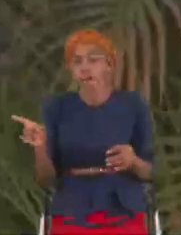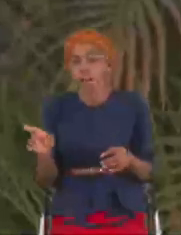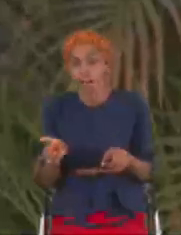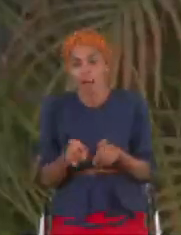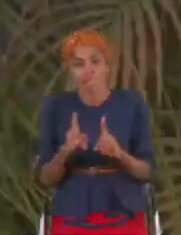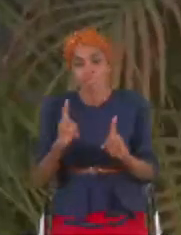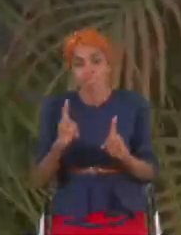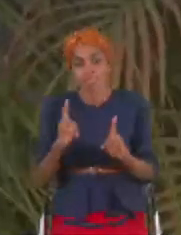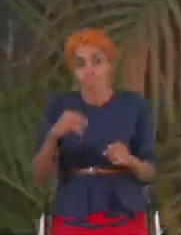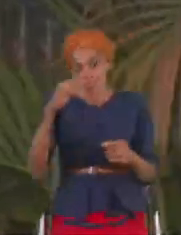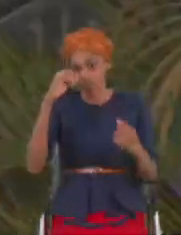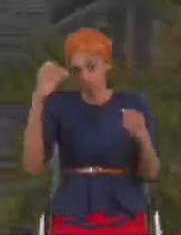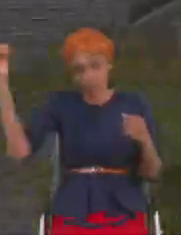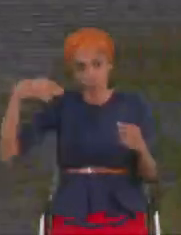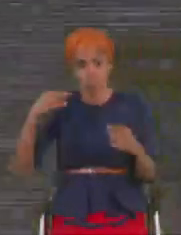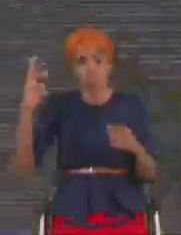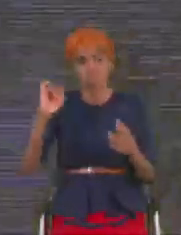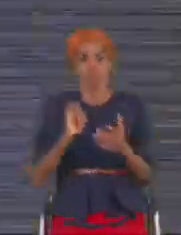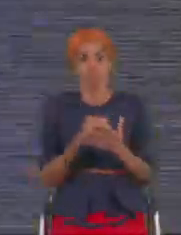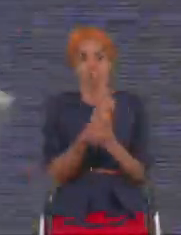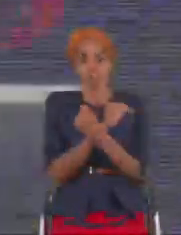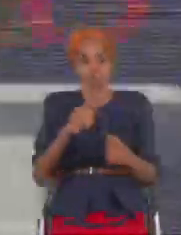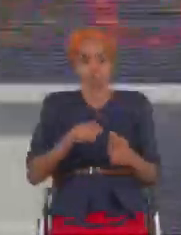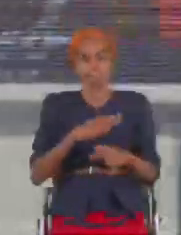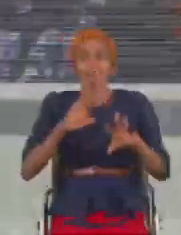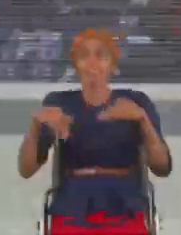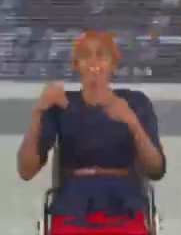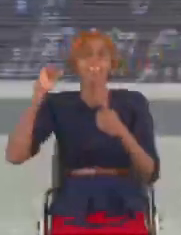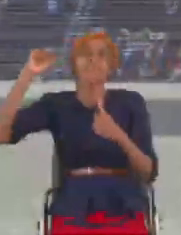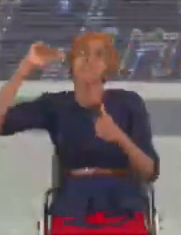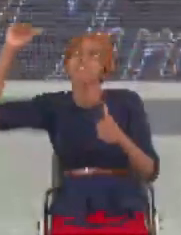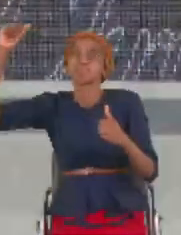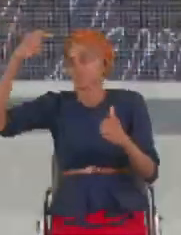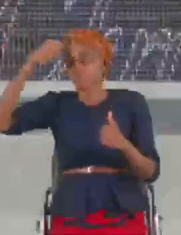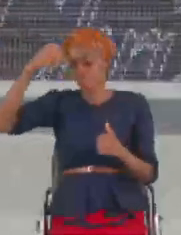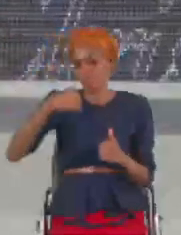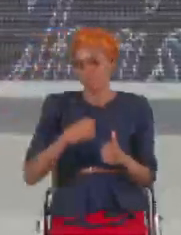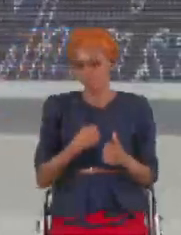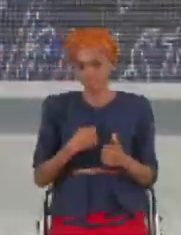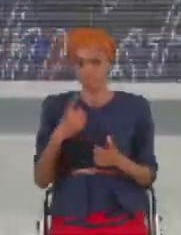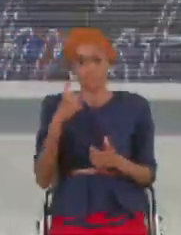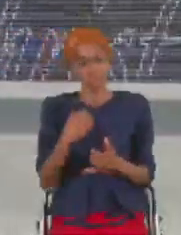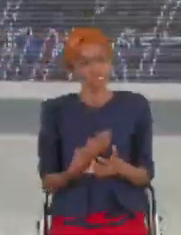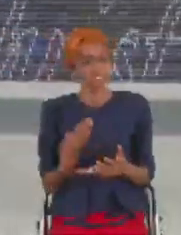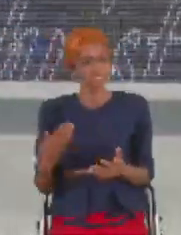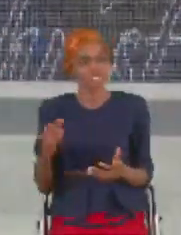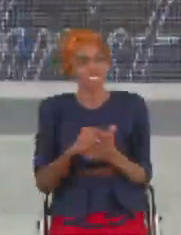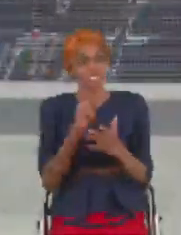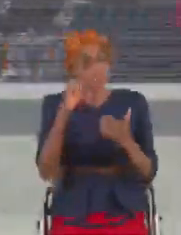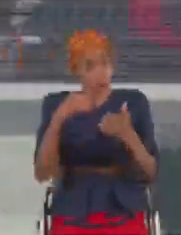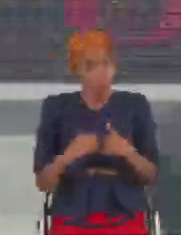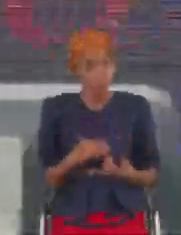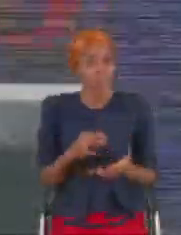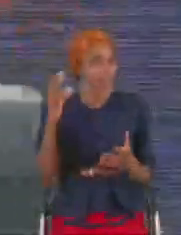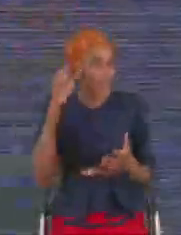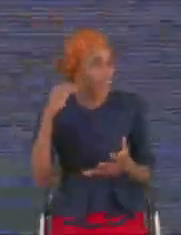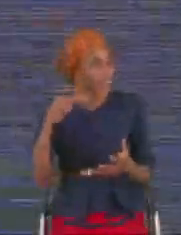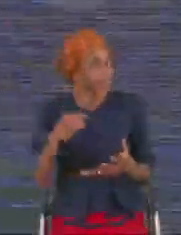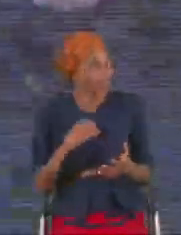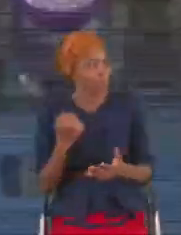de celui qui m'a aimée et qui s'est livré lui-même pour moi ce que tu as entendu deux